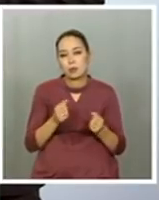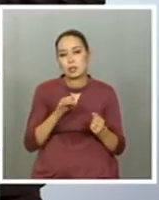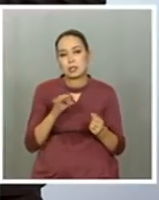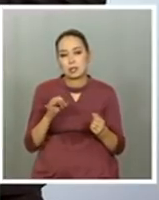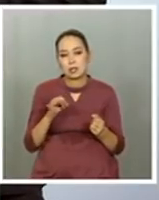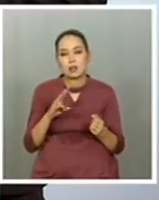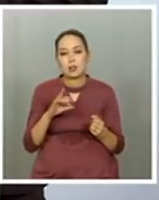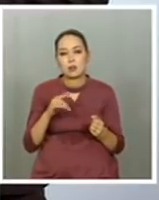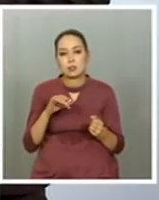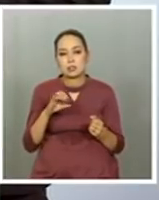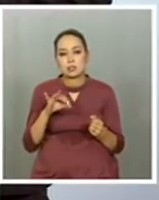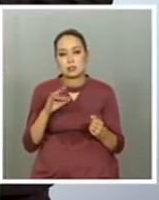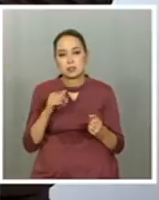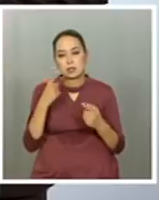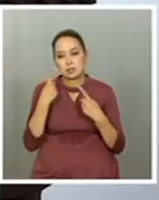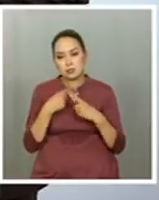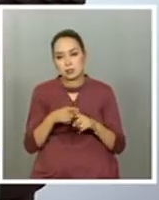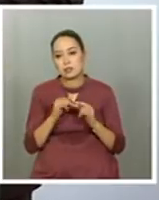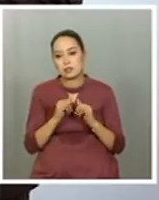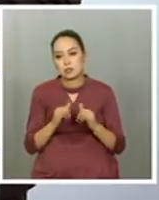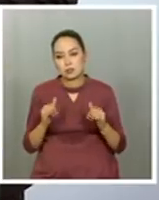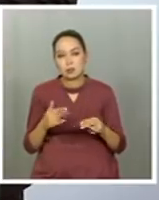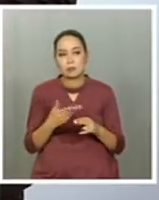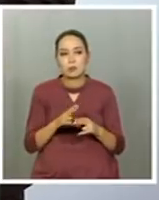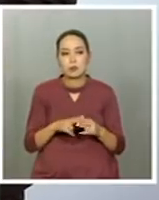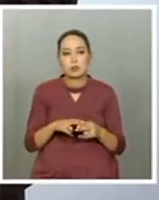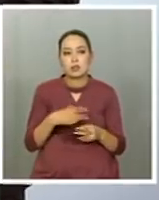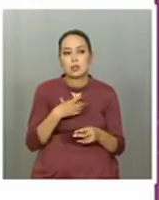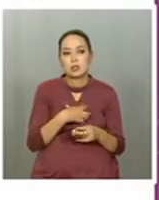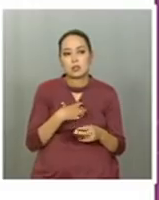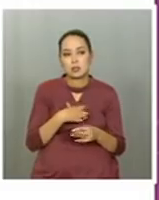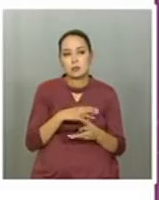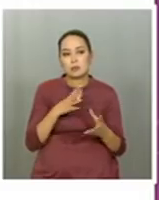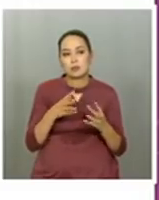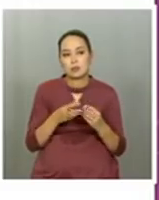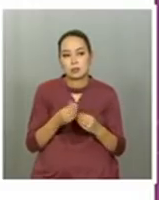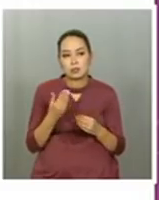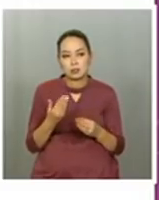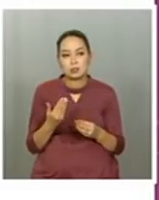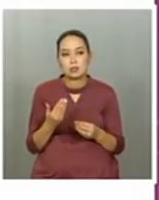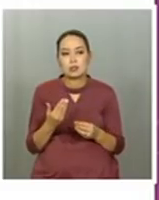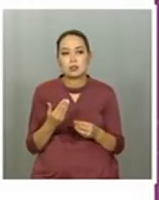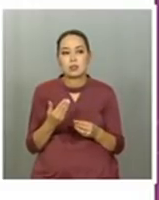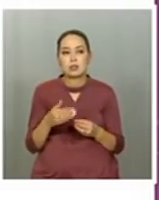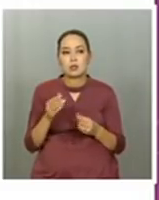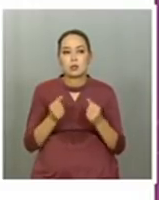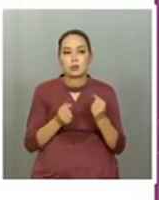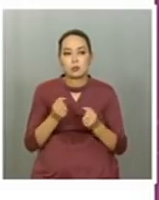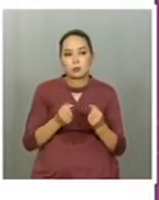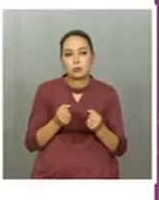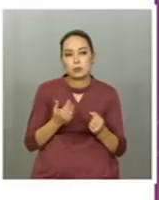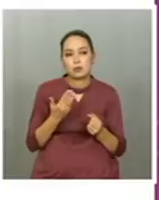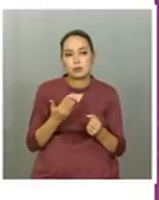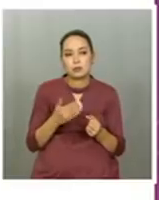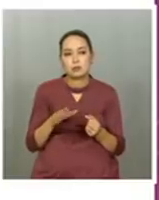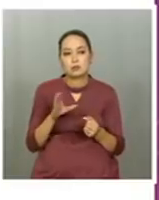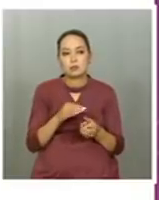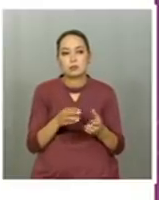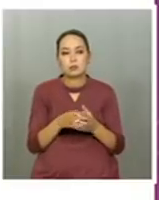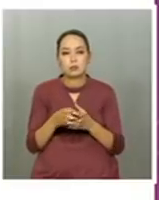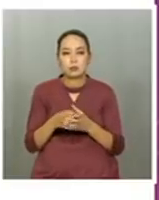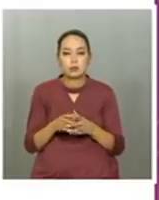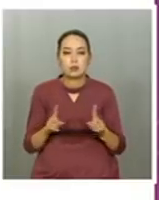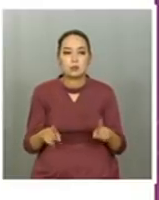дамыту. Енді бұл жердегі негізгі мәселелер негізгі жүк ағымдарын өзіне тарта алатын көліктік дистрибуттық торапты